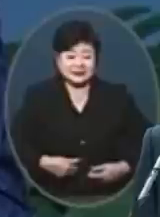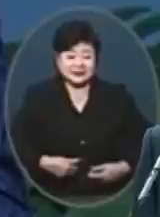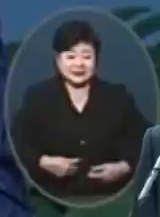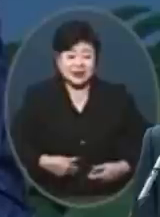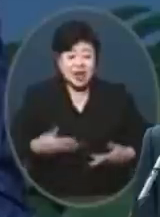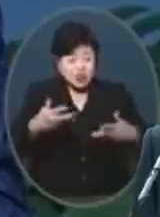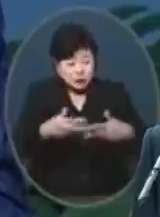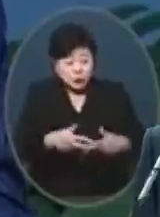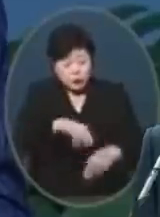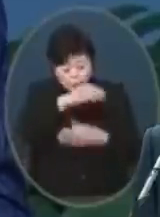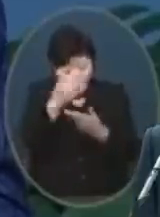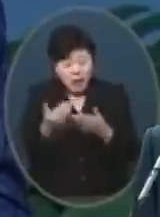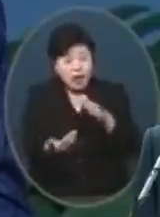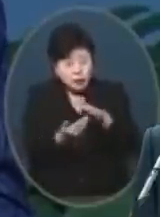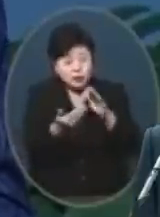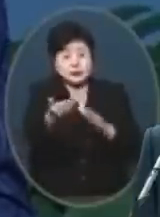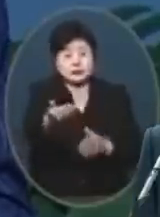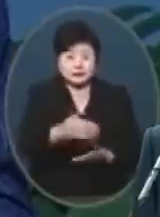조건을 다 이루었다.